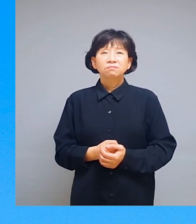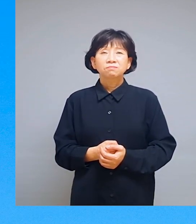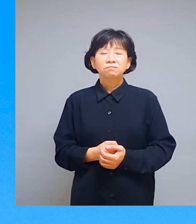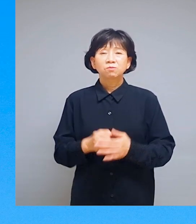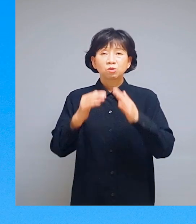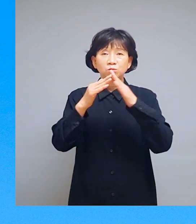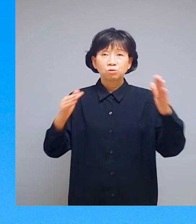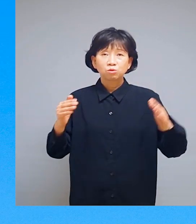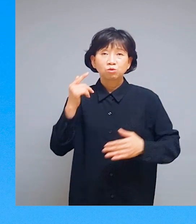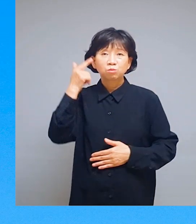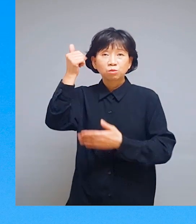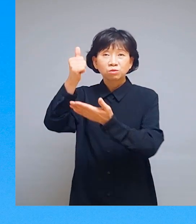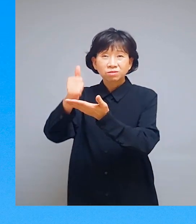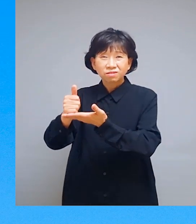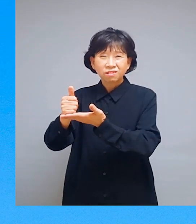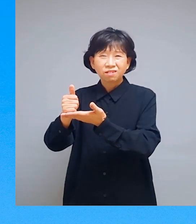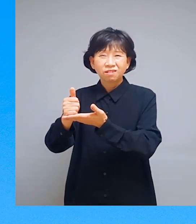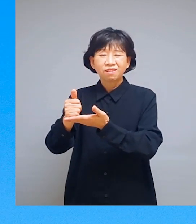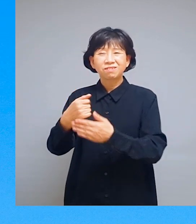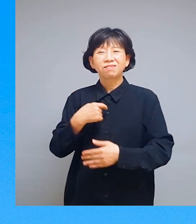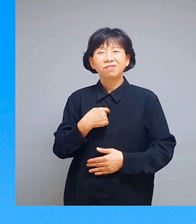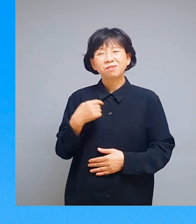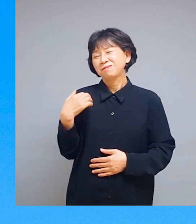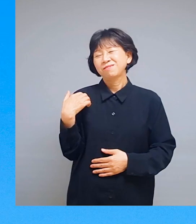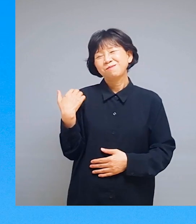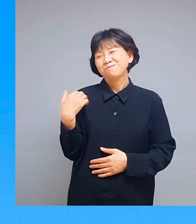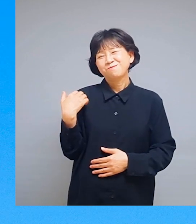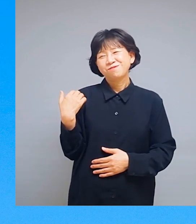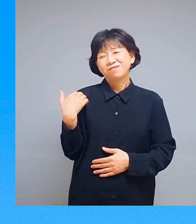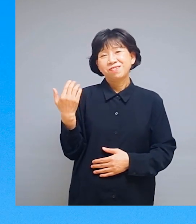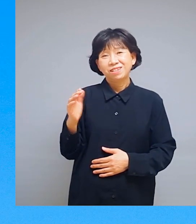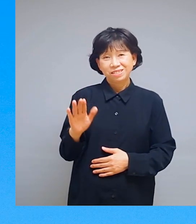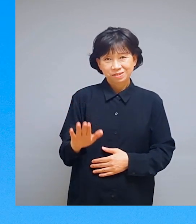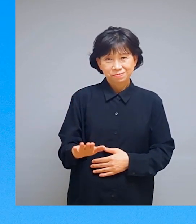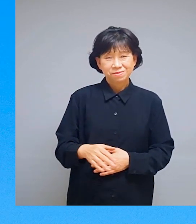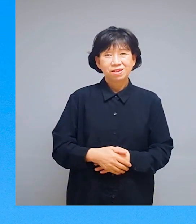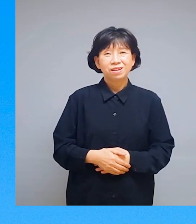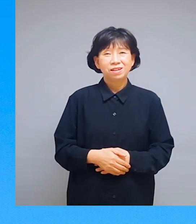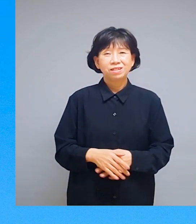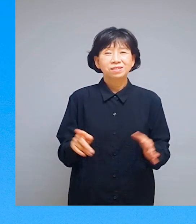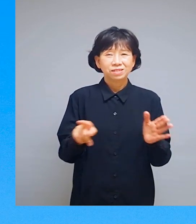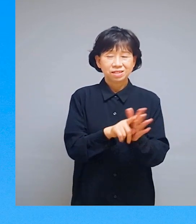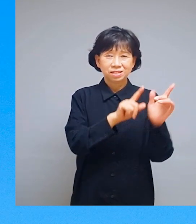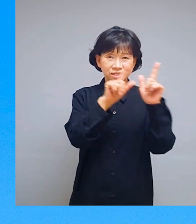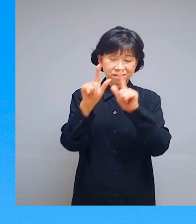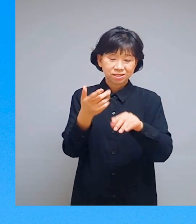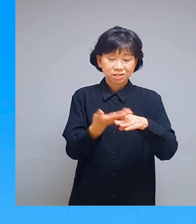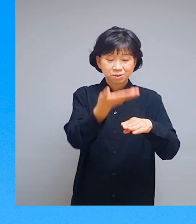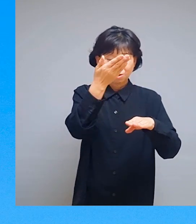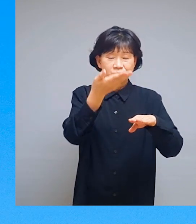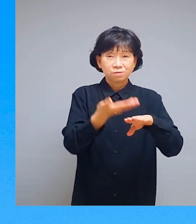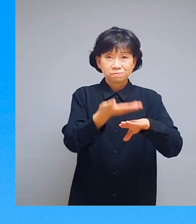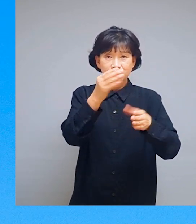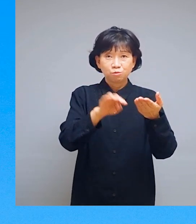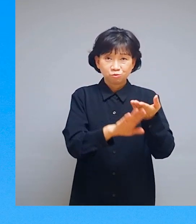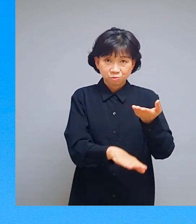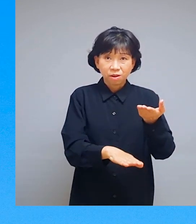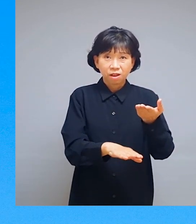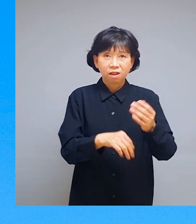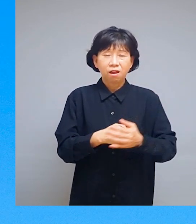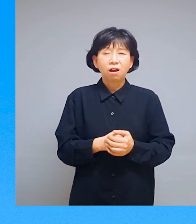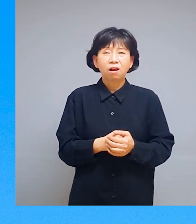전주에 있는 목사가 뭘 알겠습니까마는 우리 신학을 같이 했던 이 선후배 목사님들하고 연락하다 보면